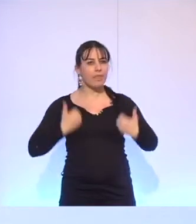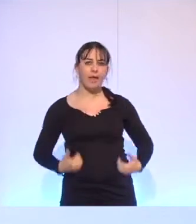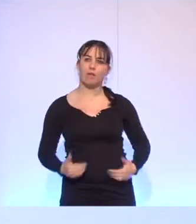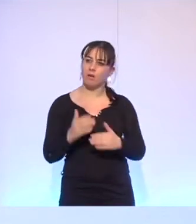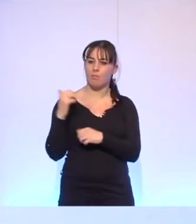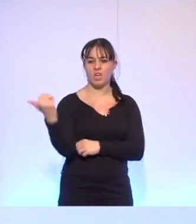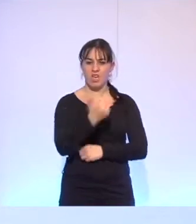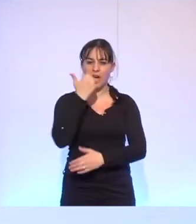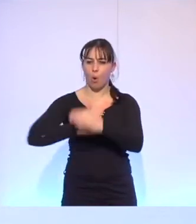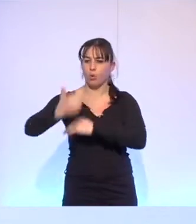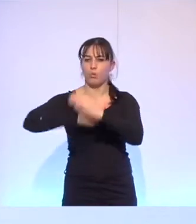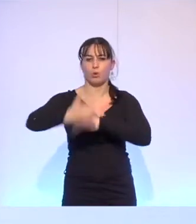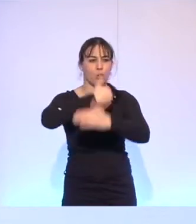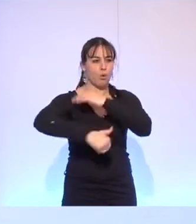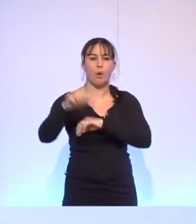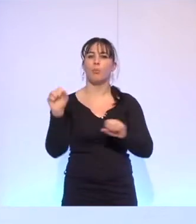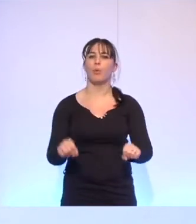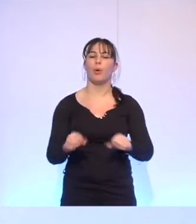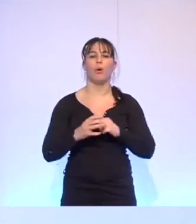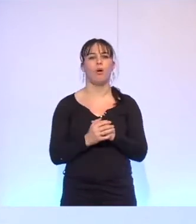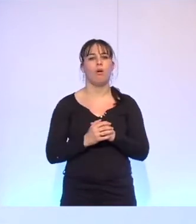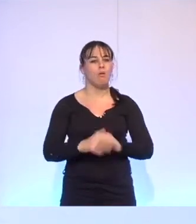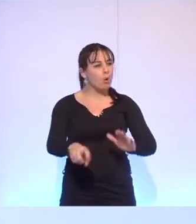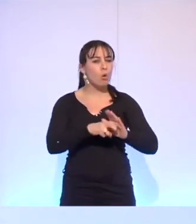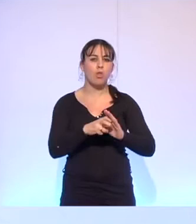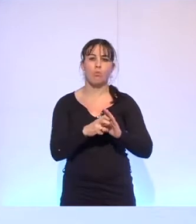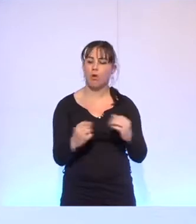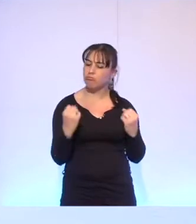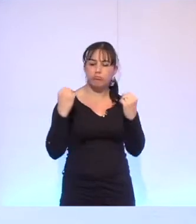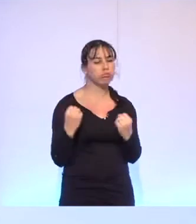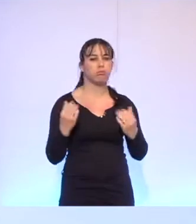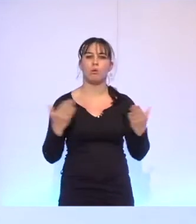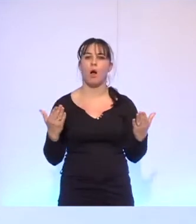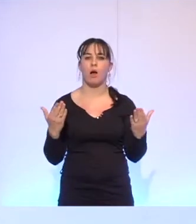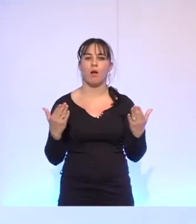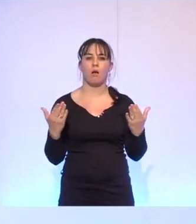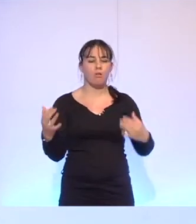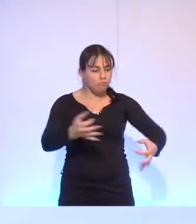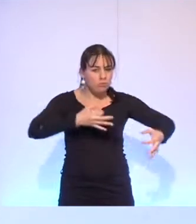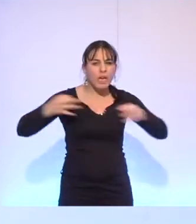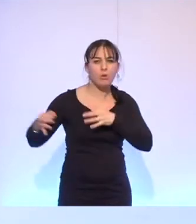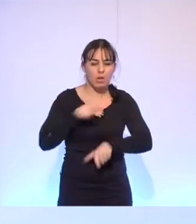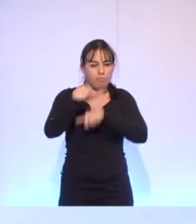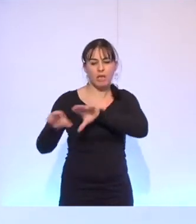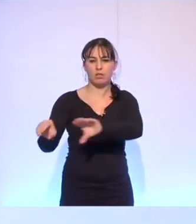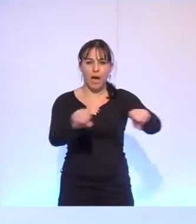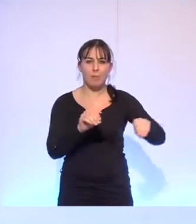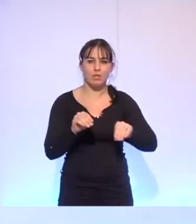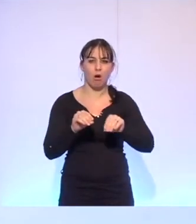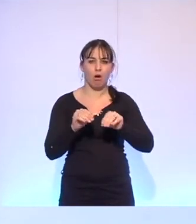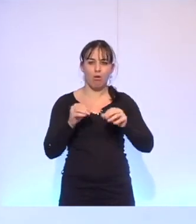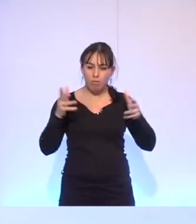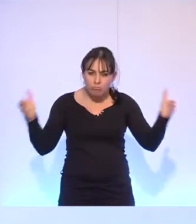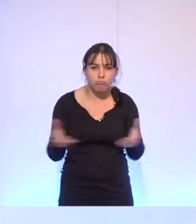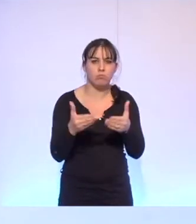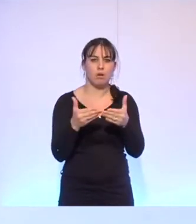chacun. Ce qui fait la force de Grenoble, c'est la mobilisation permanente de ses habitants pour s'asseoir à la